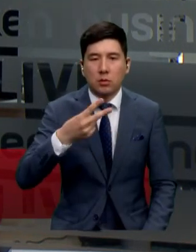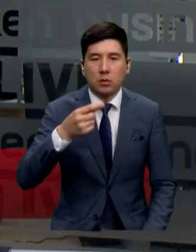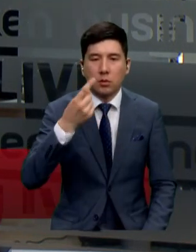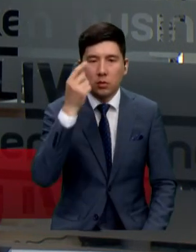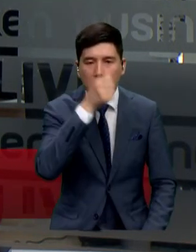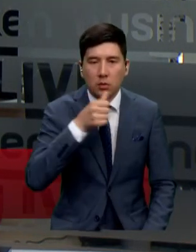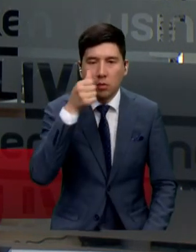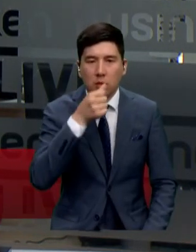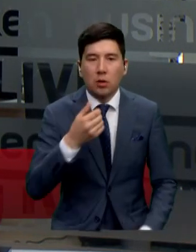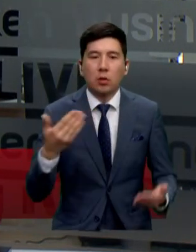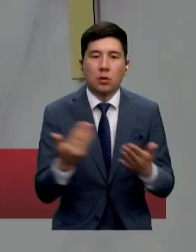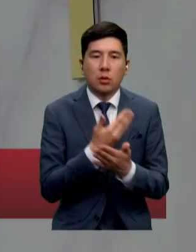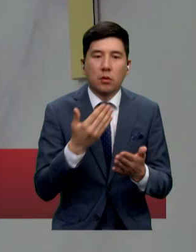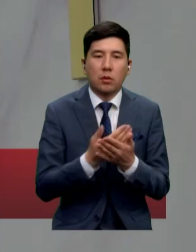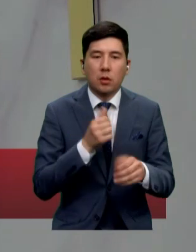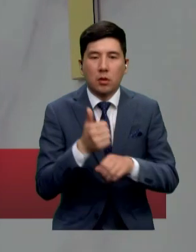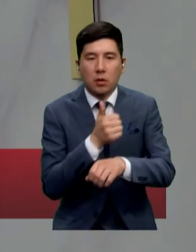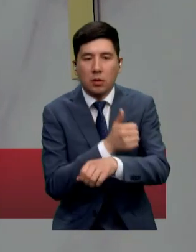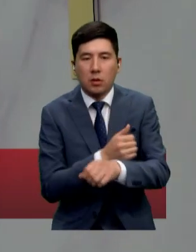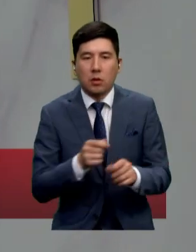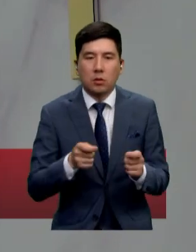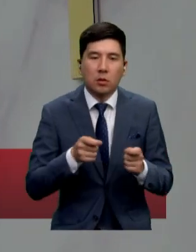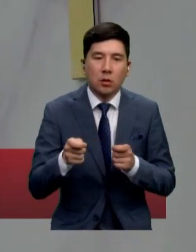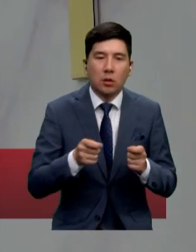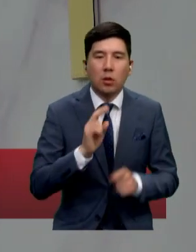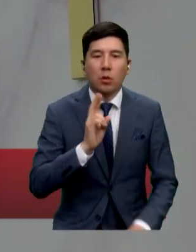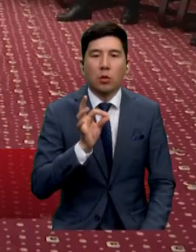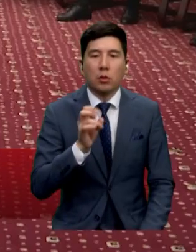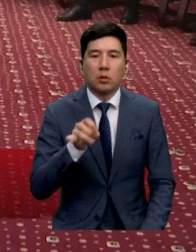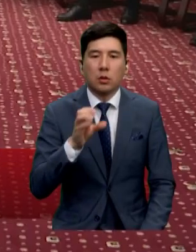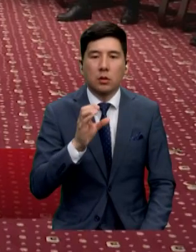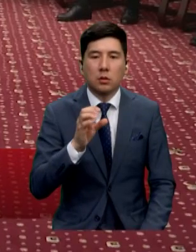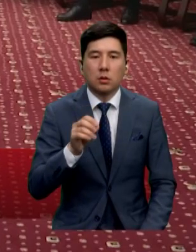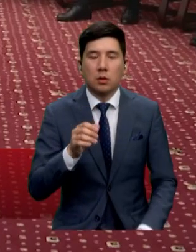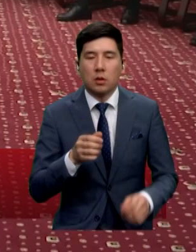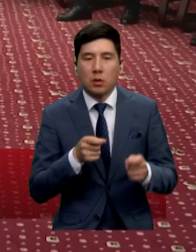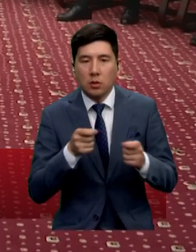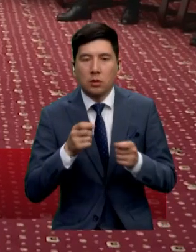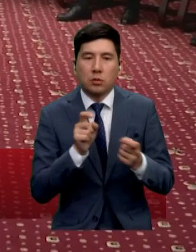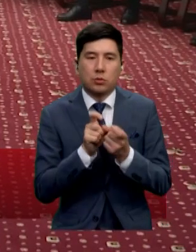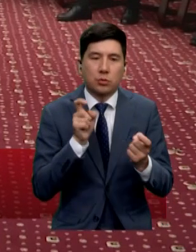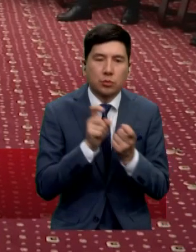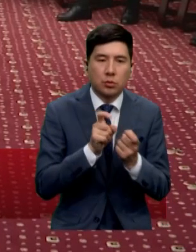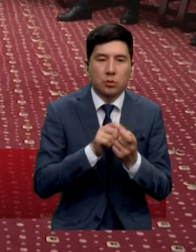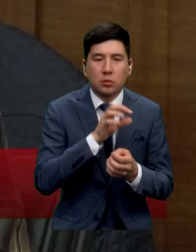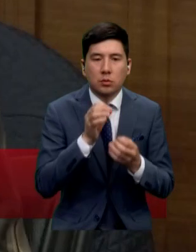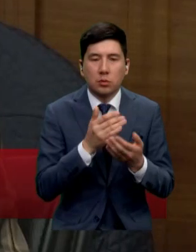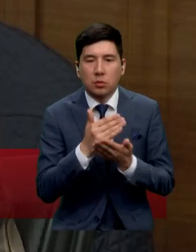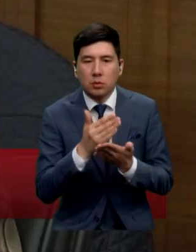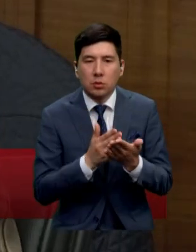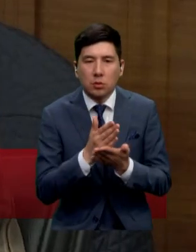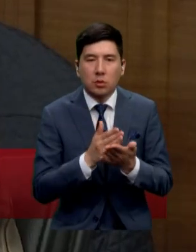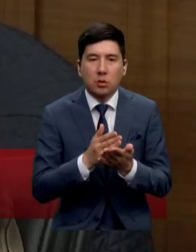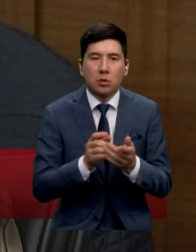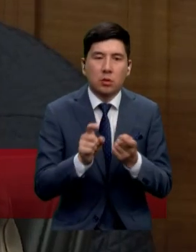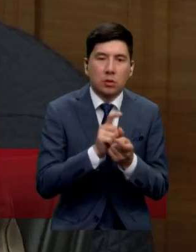начал функционировать новый административный процедурно-процессуальный кодекс. Все публично-правовые споры рассматривают вновь образованные